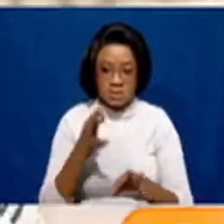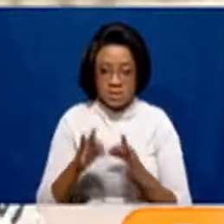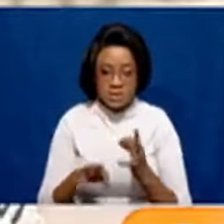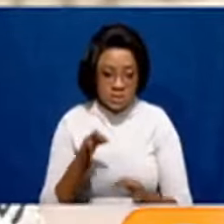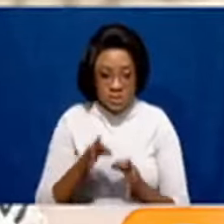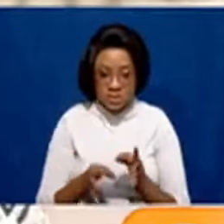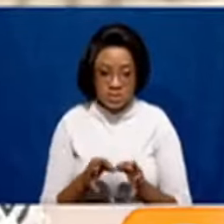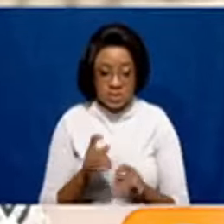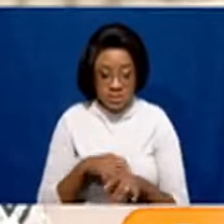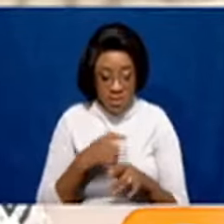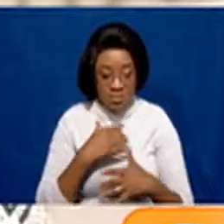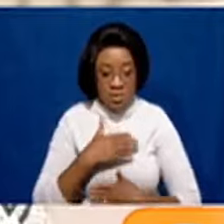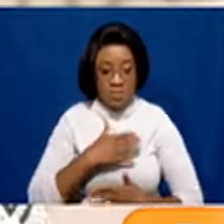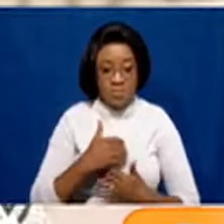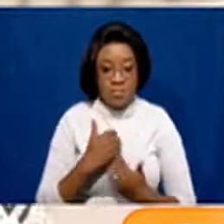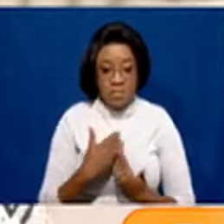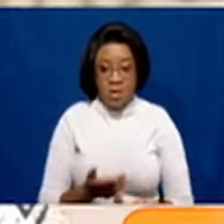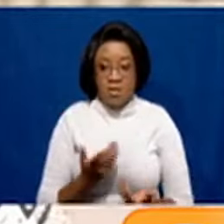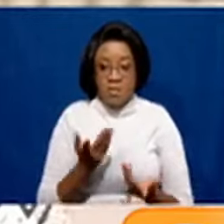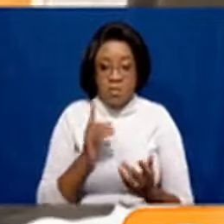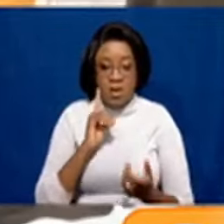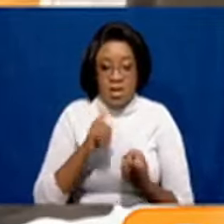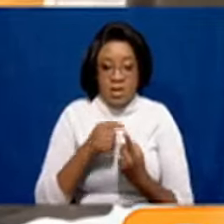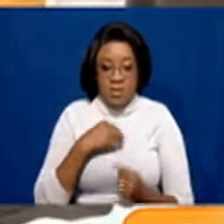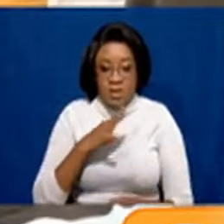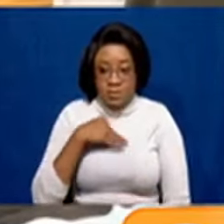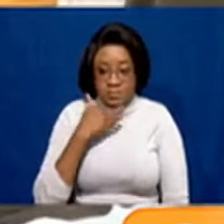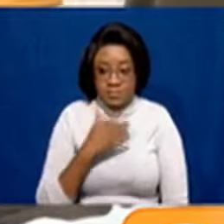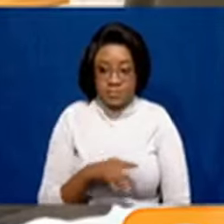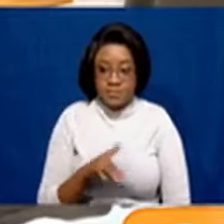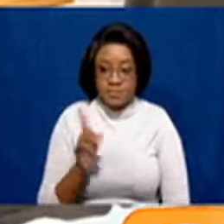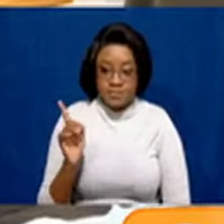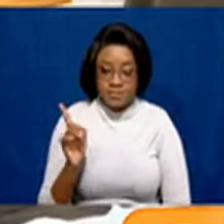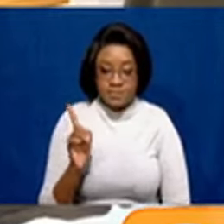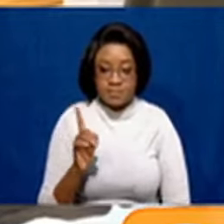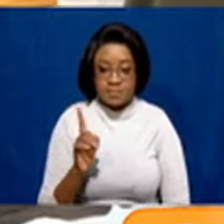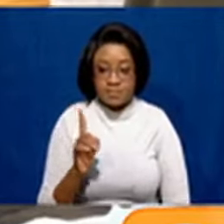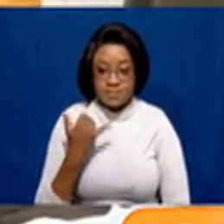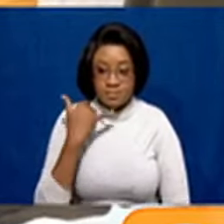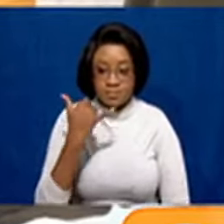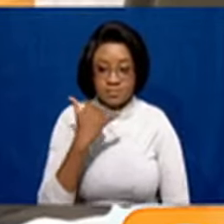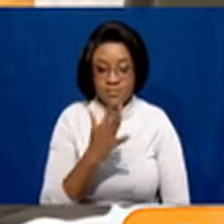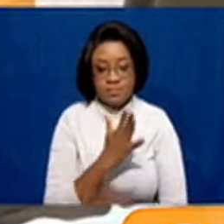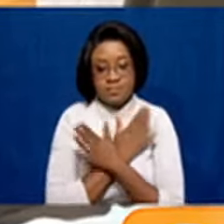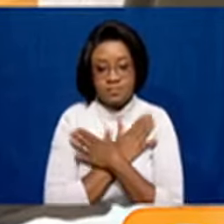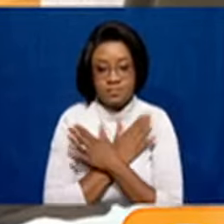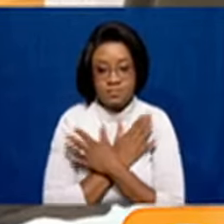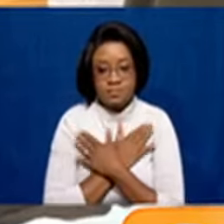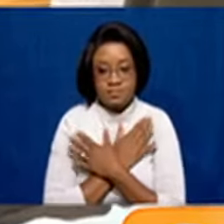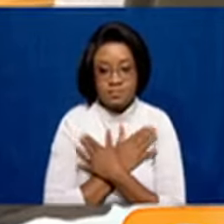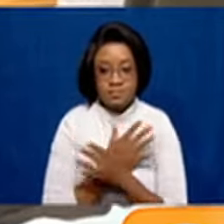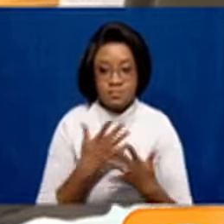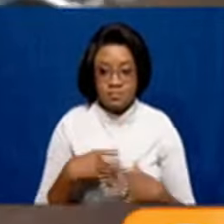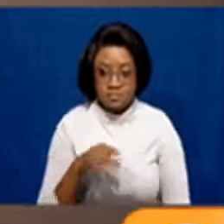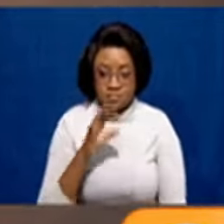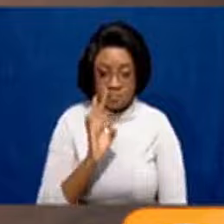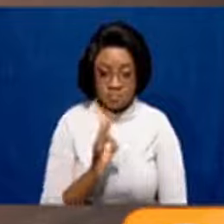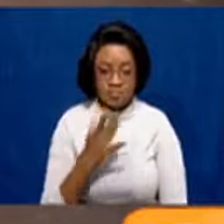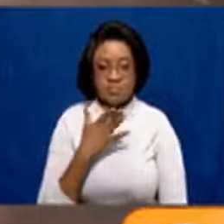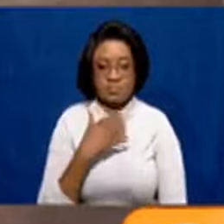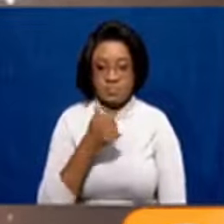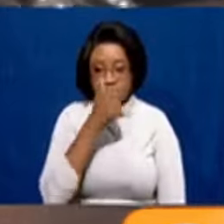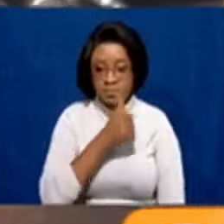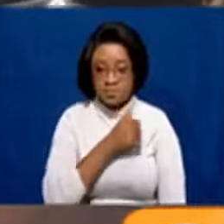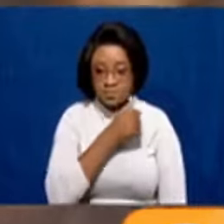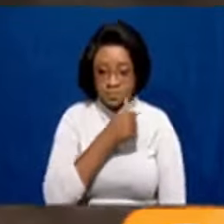nimekufa. Familia hii inadai wiki jana mshukiwa alipigia simu marafiki wa marehemu watatu akitaka neno la siri